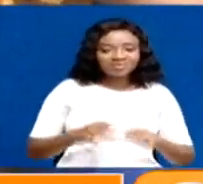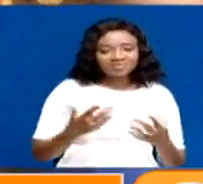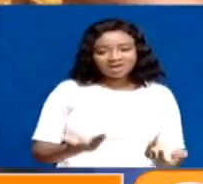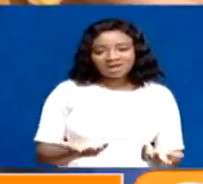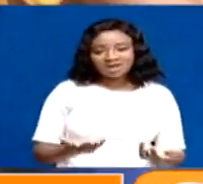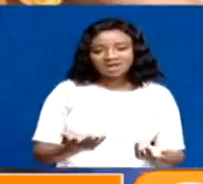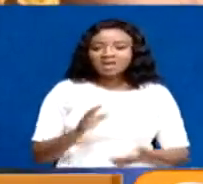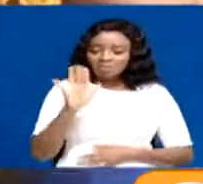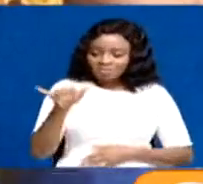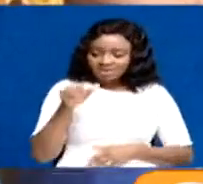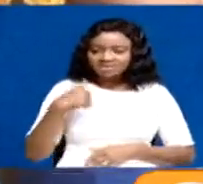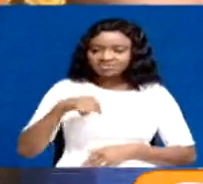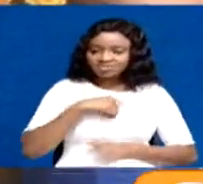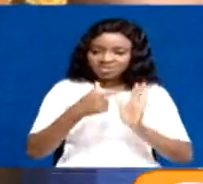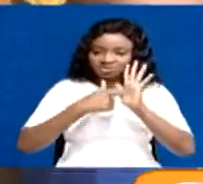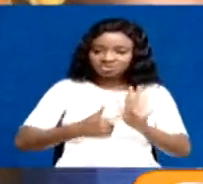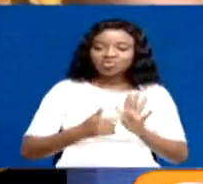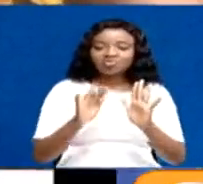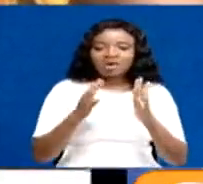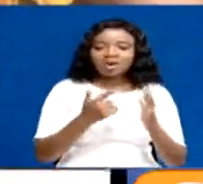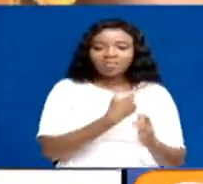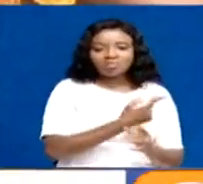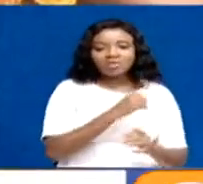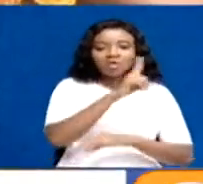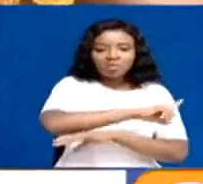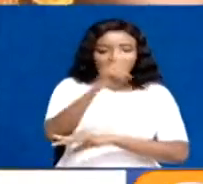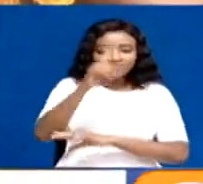tutaanza kuonyesha njia na bus na wipe.